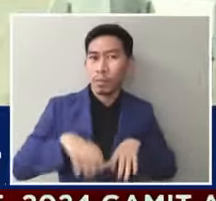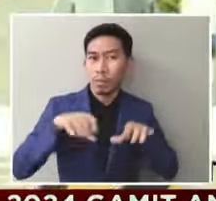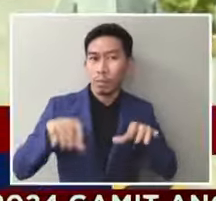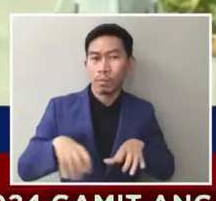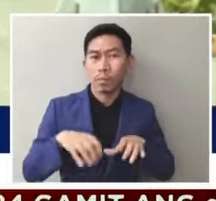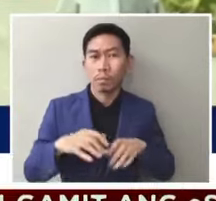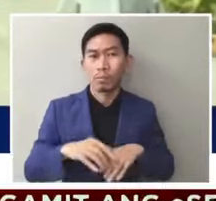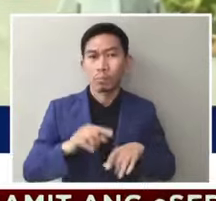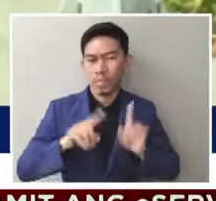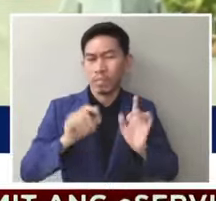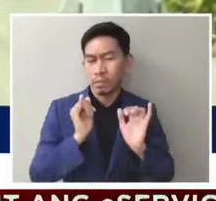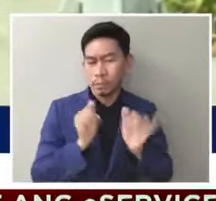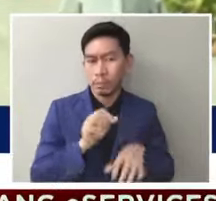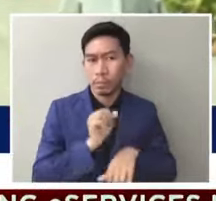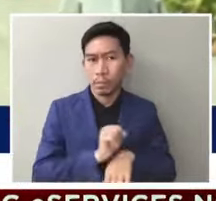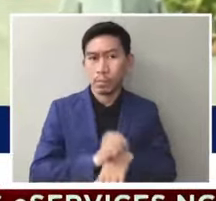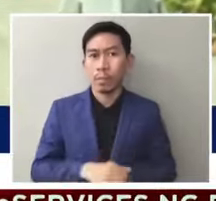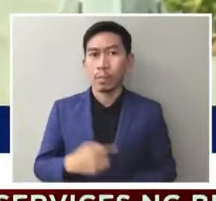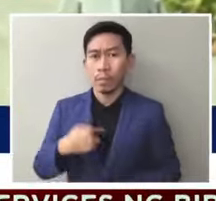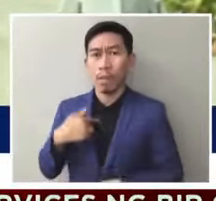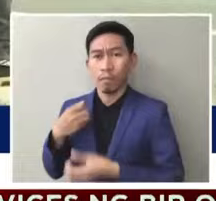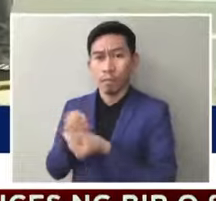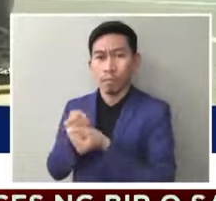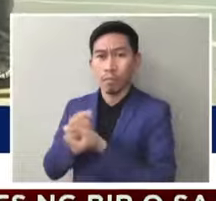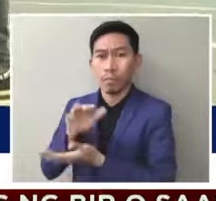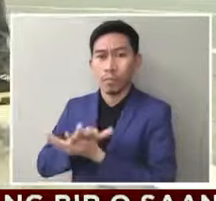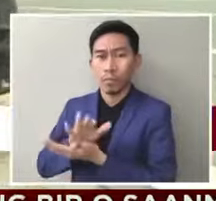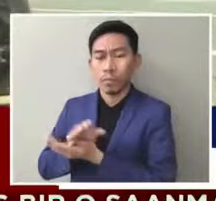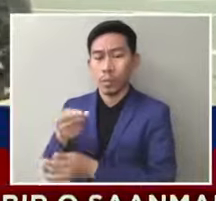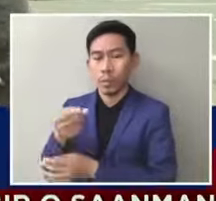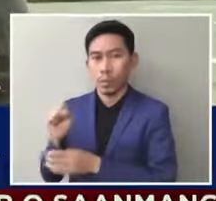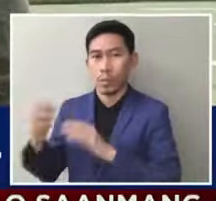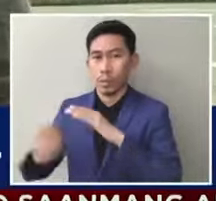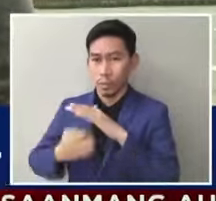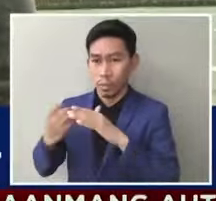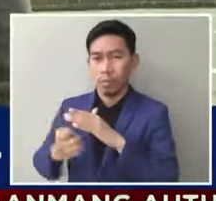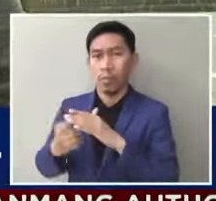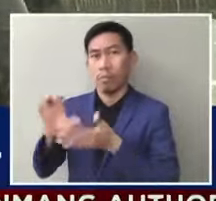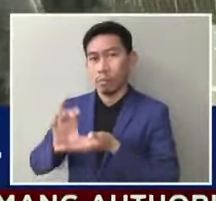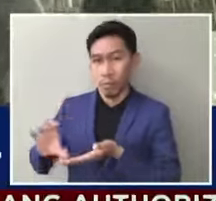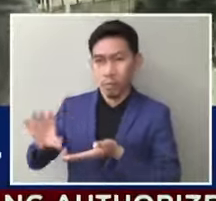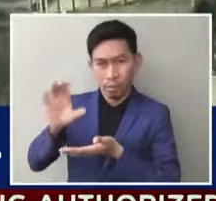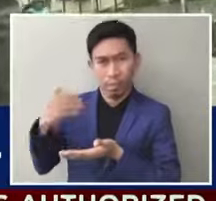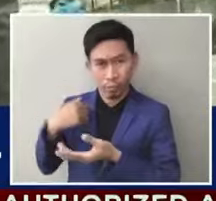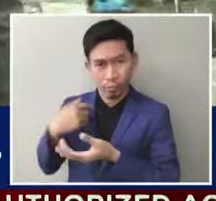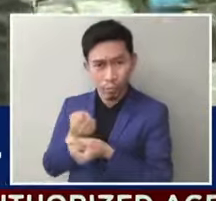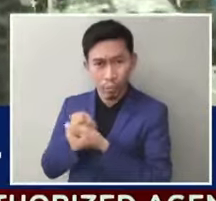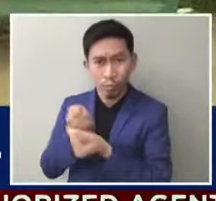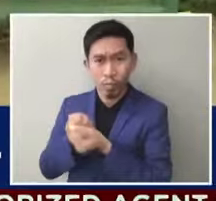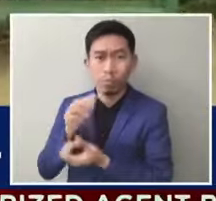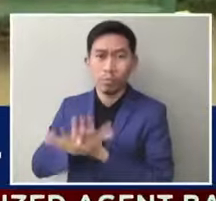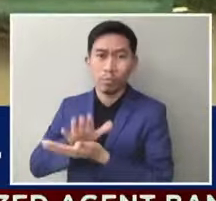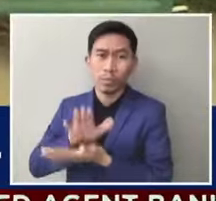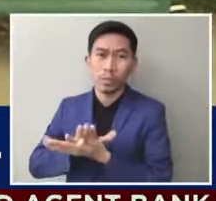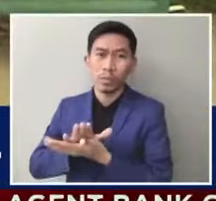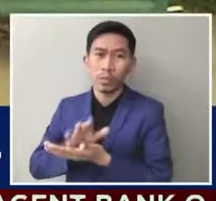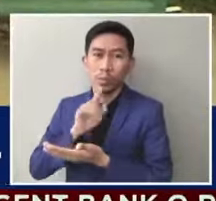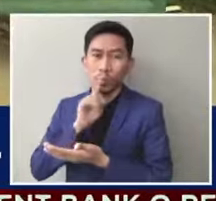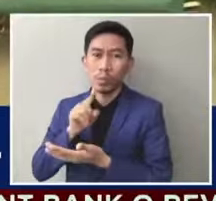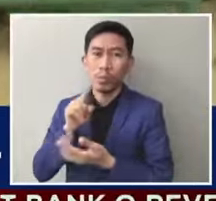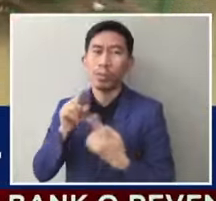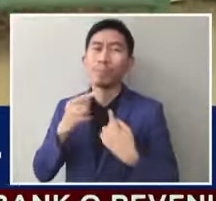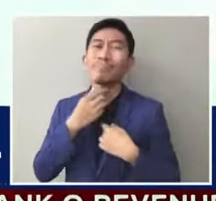pa ako. May high school elementary pa ako. May college ako. Medyo natutuyo ang lalamunan ko.